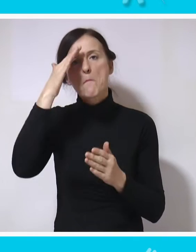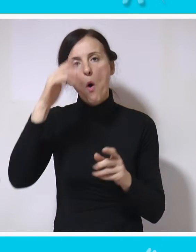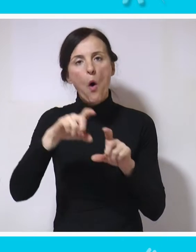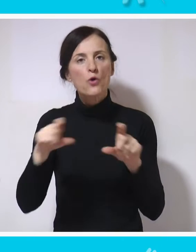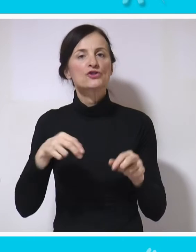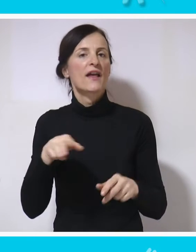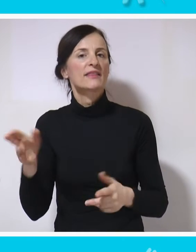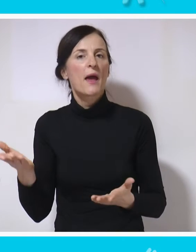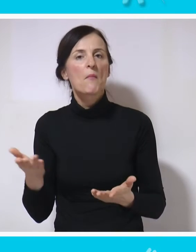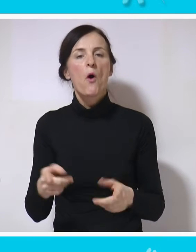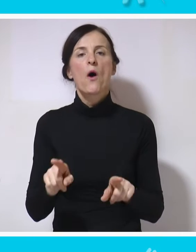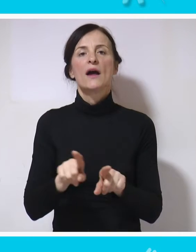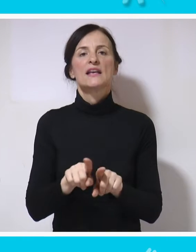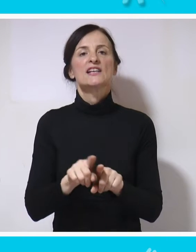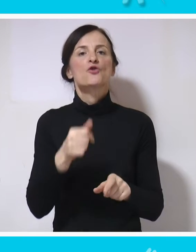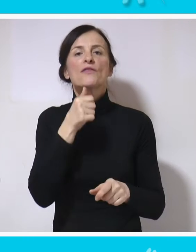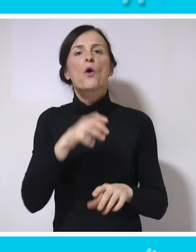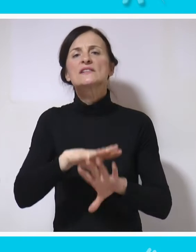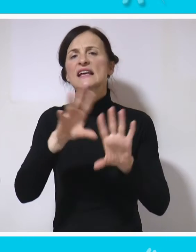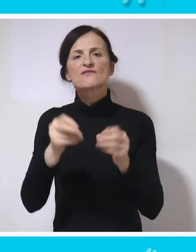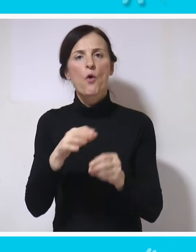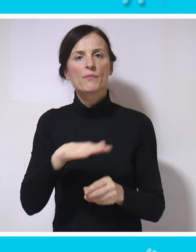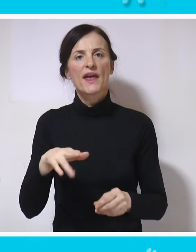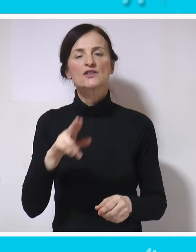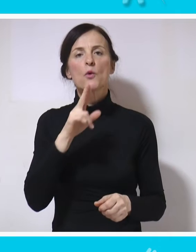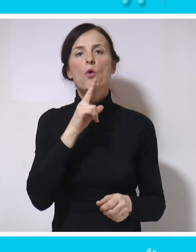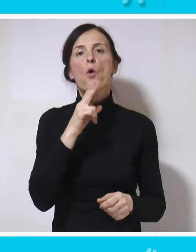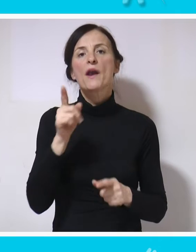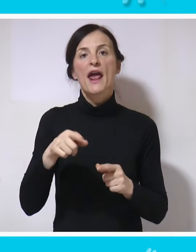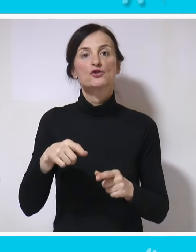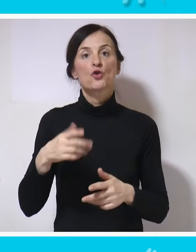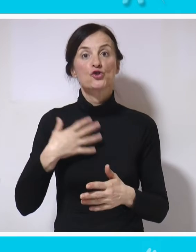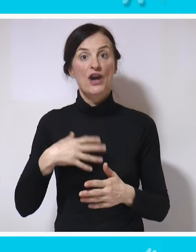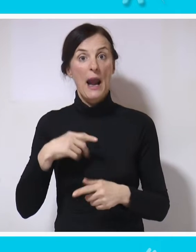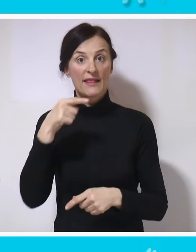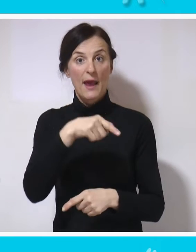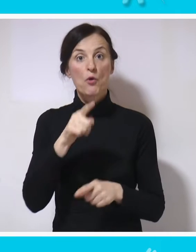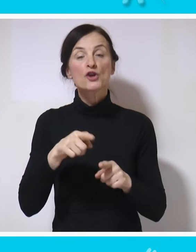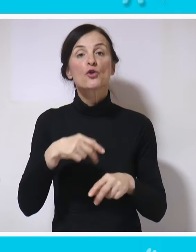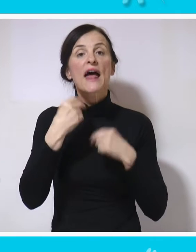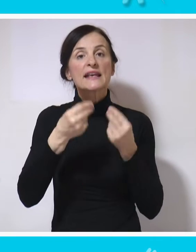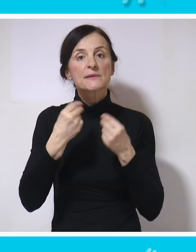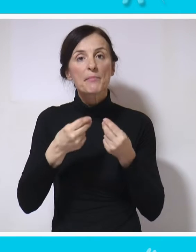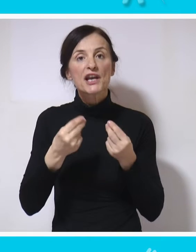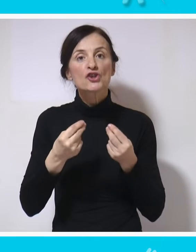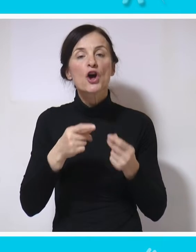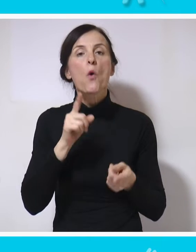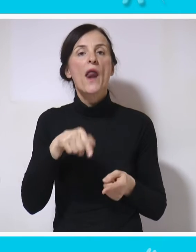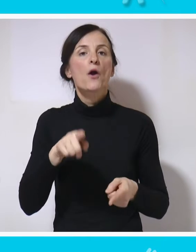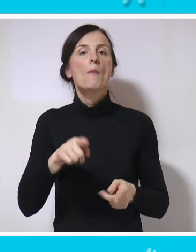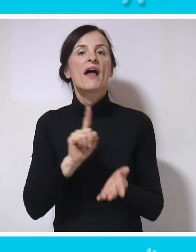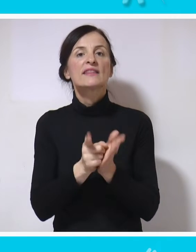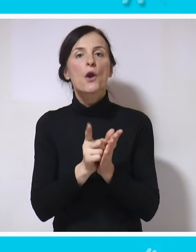pošti, tako je sa svom decom koja bi mu nešto ispričala, a u